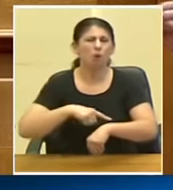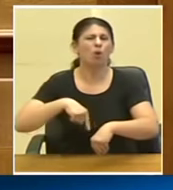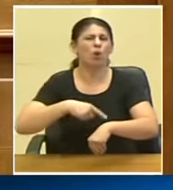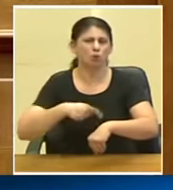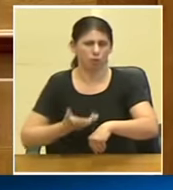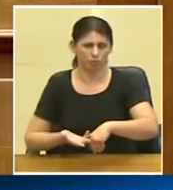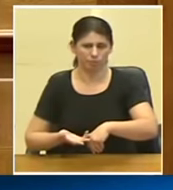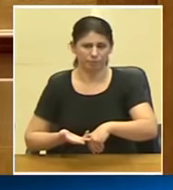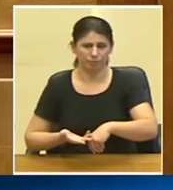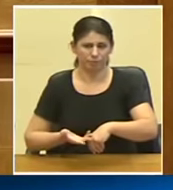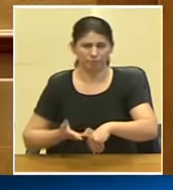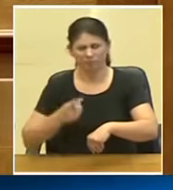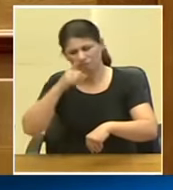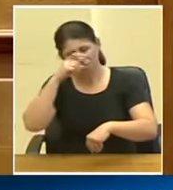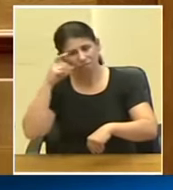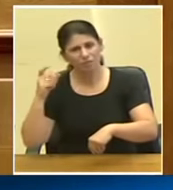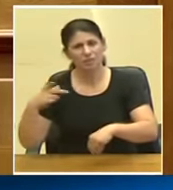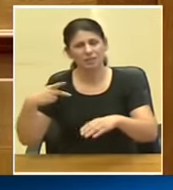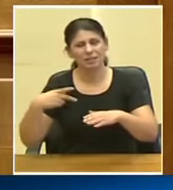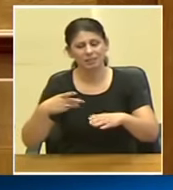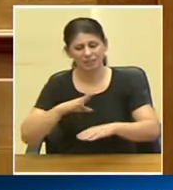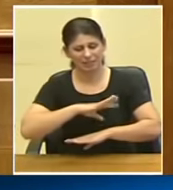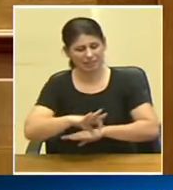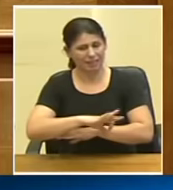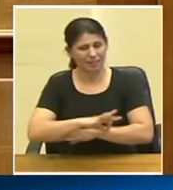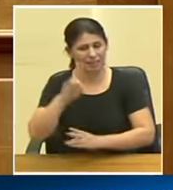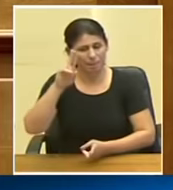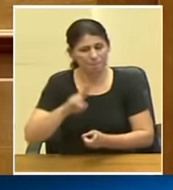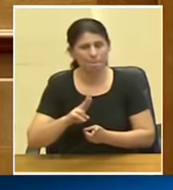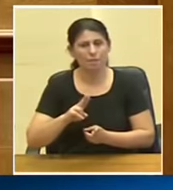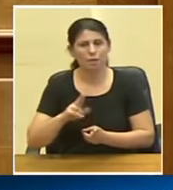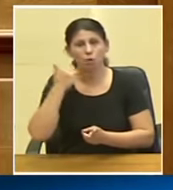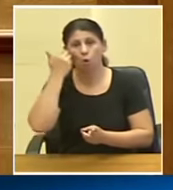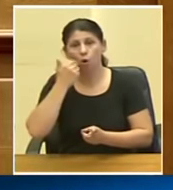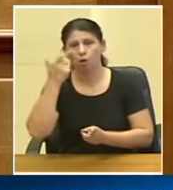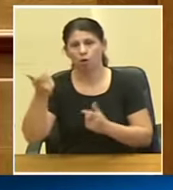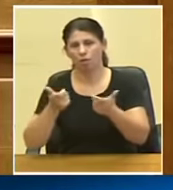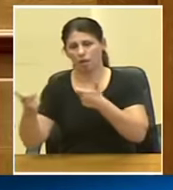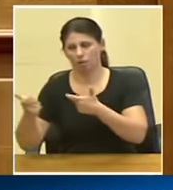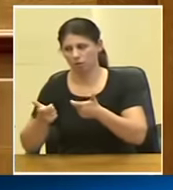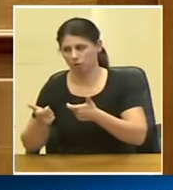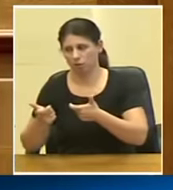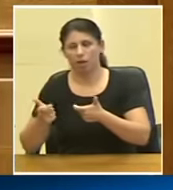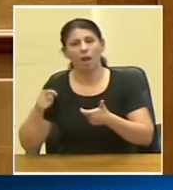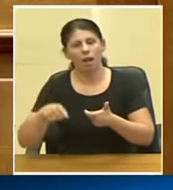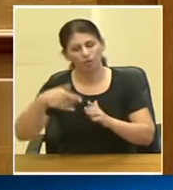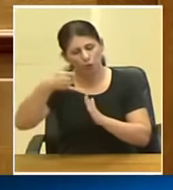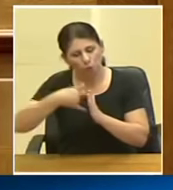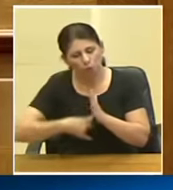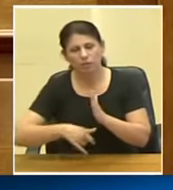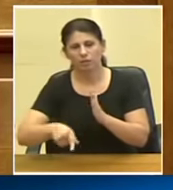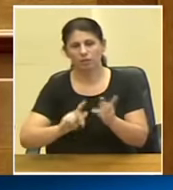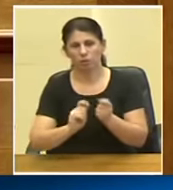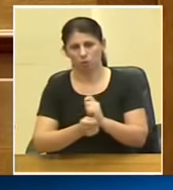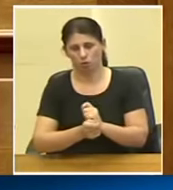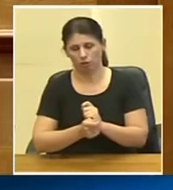αυτό και θα δυσκολέψει τη στρατηγική μείωση των κόκκινων δανείων. Αυτή είναι η ουσία αυτή της